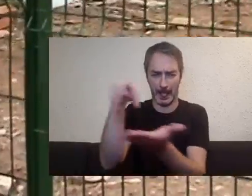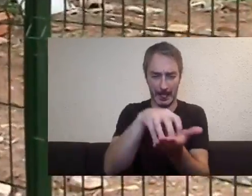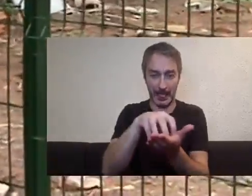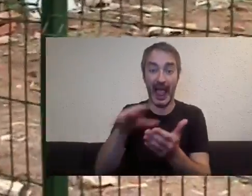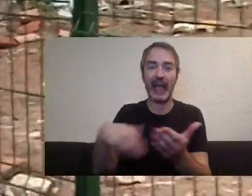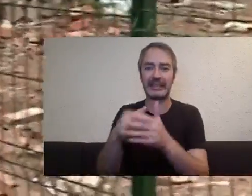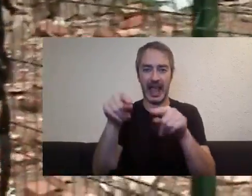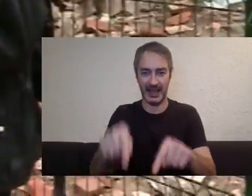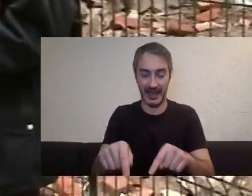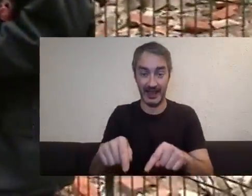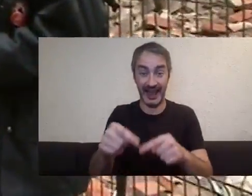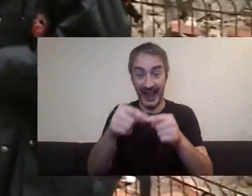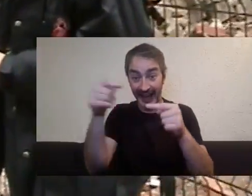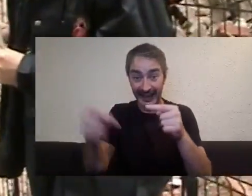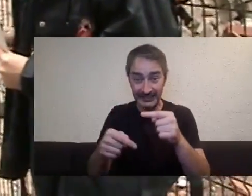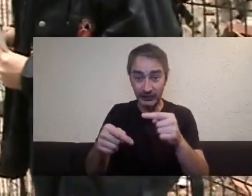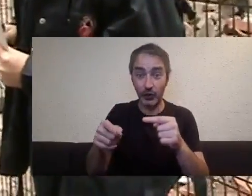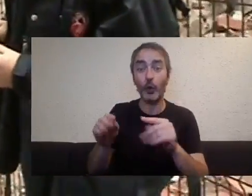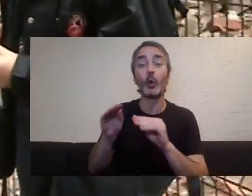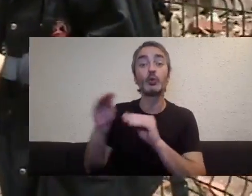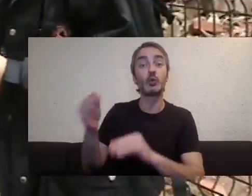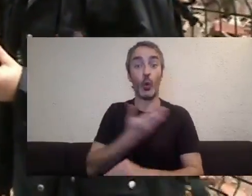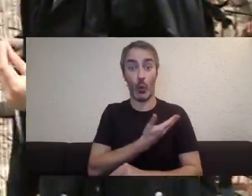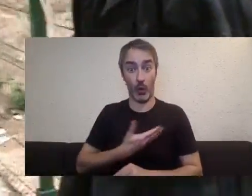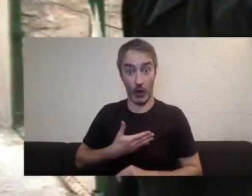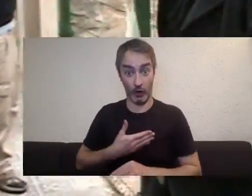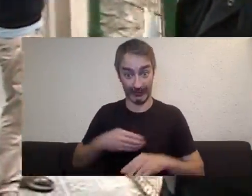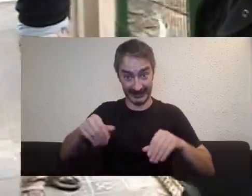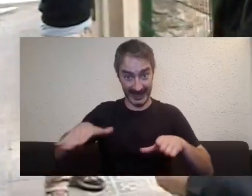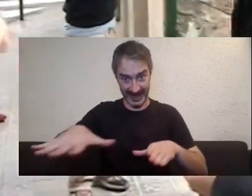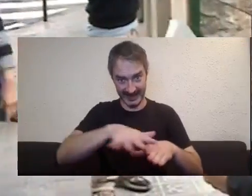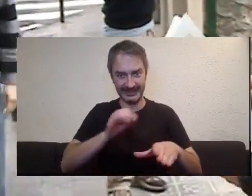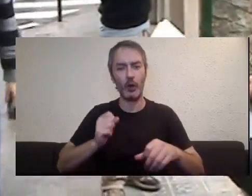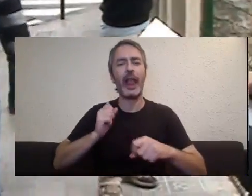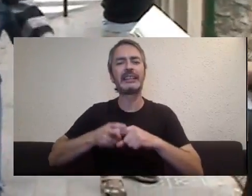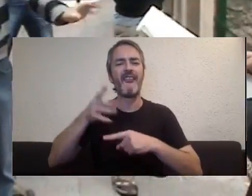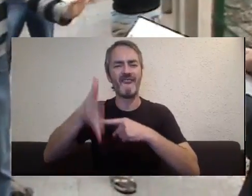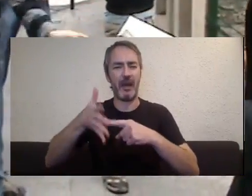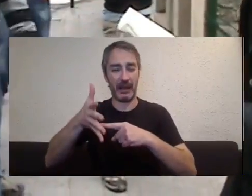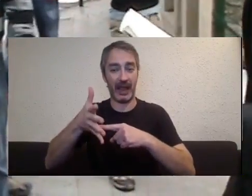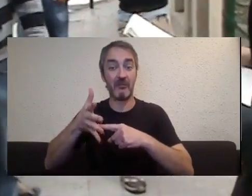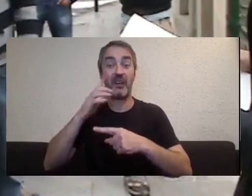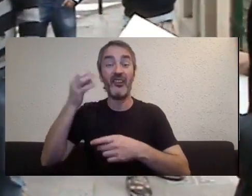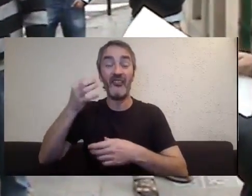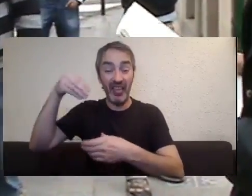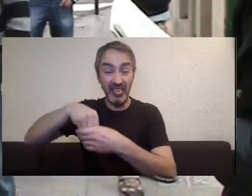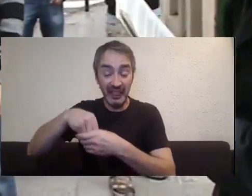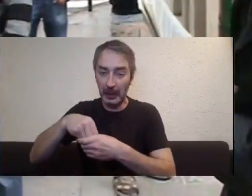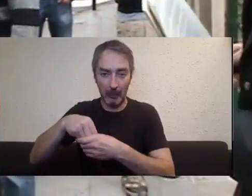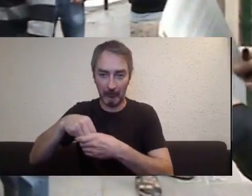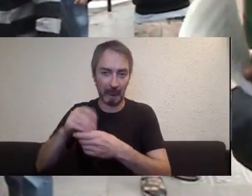bueno, banyades. I arribava fins aquí, tot l'altre era la mateixa finca, però no era una antiga fàbrica que no tenia